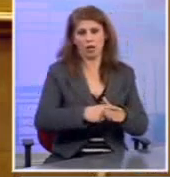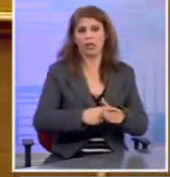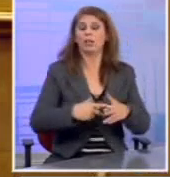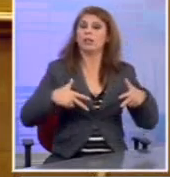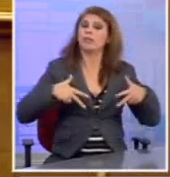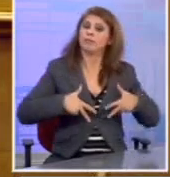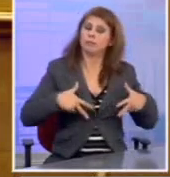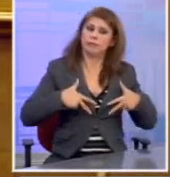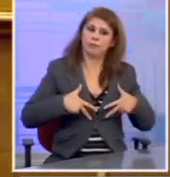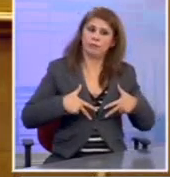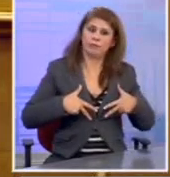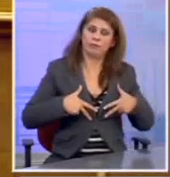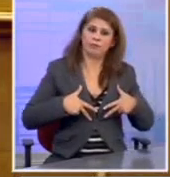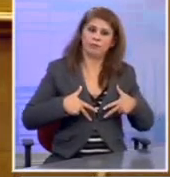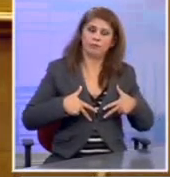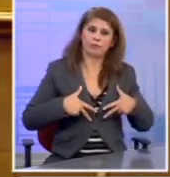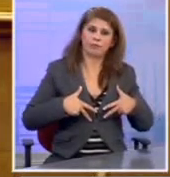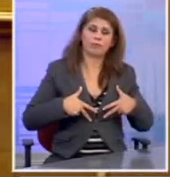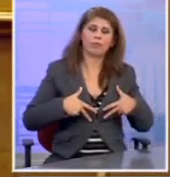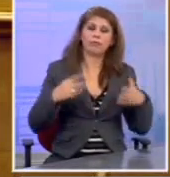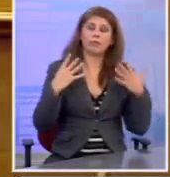το κράτος τα